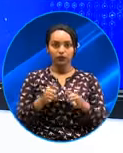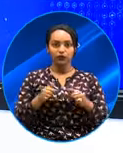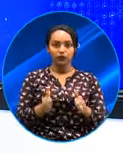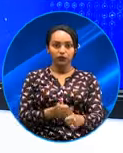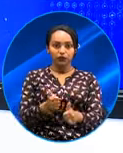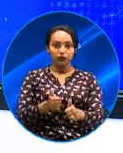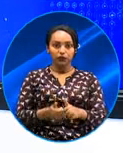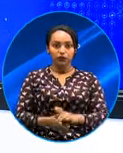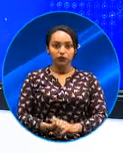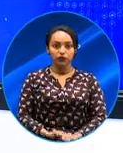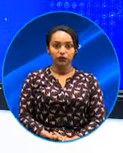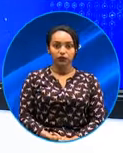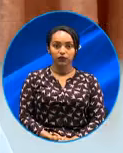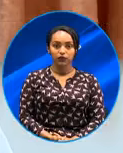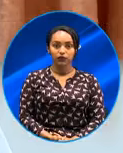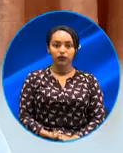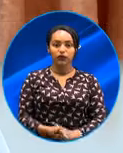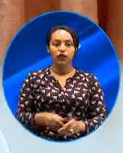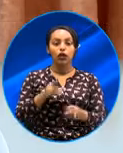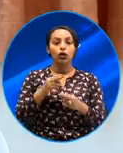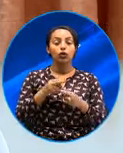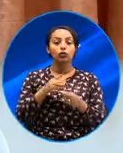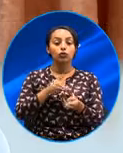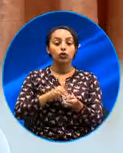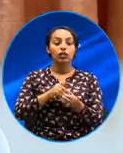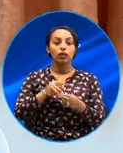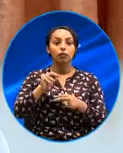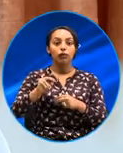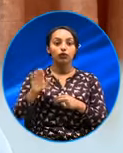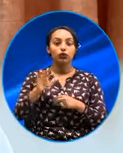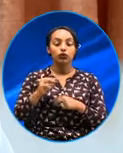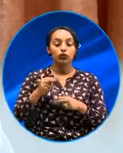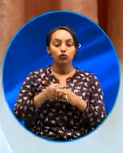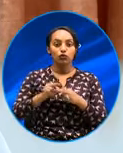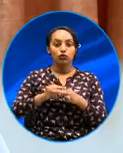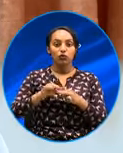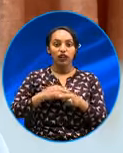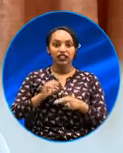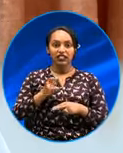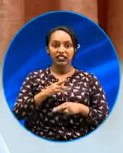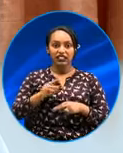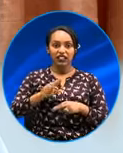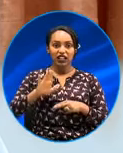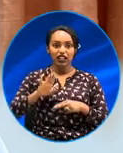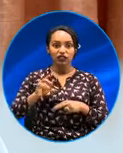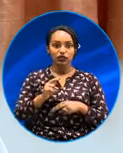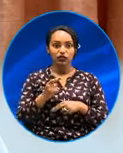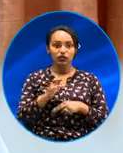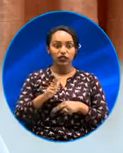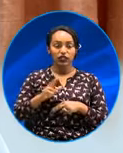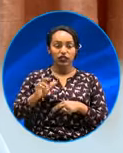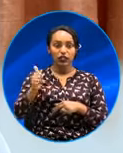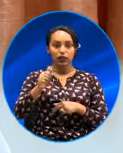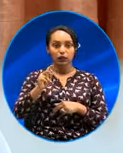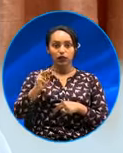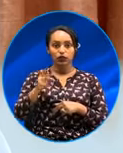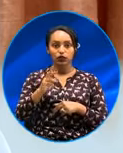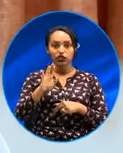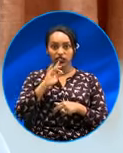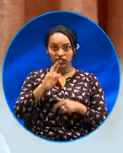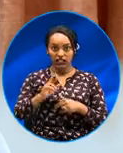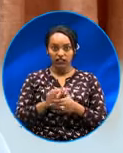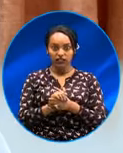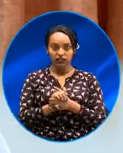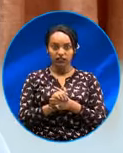አብረን እንከታተል። ዶክተር መሐመድ ሽኩር እባላለሁ። በሙያዬ ኢንተርኒስትና ጋስትሮኤንተሮሄፓቶሎጂስት ነኝ።